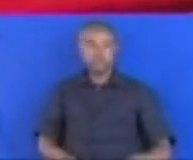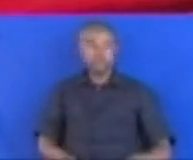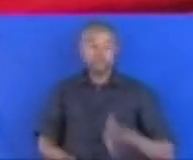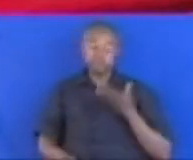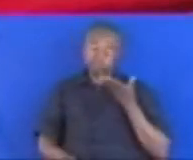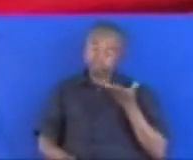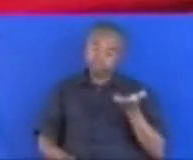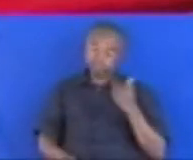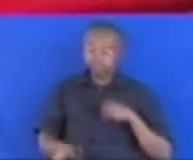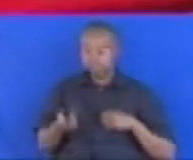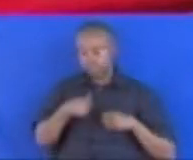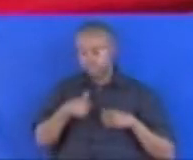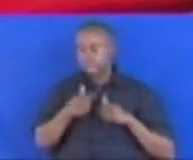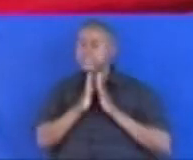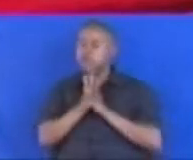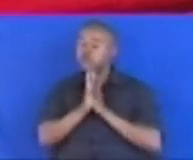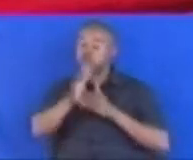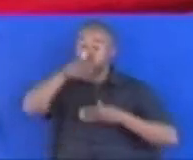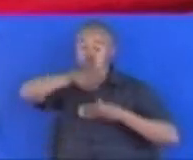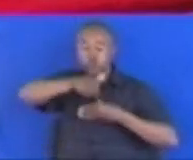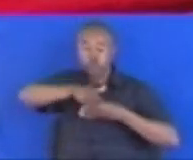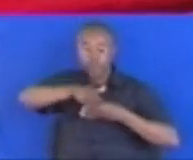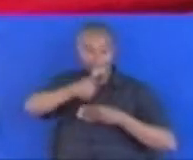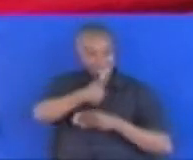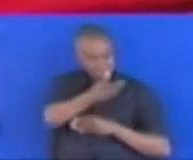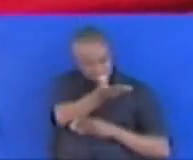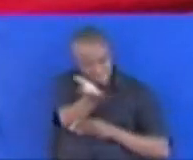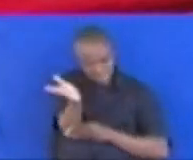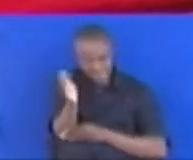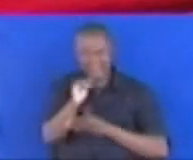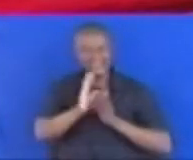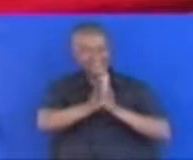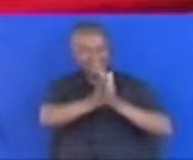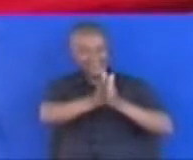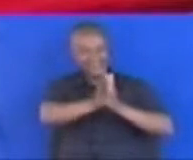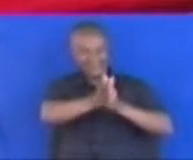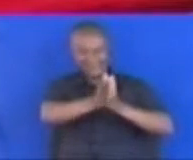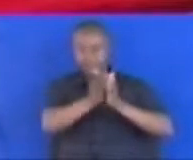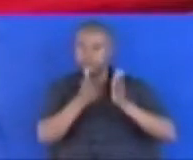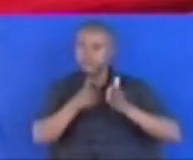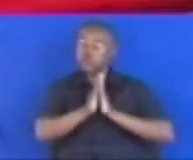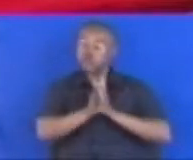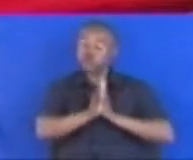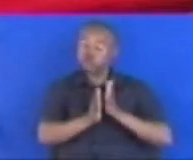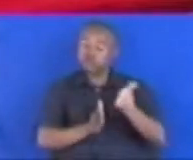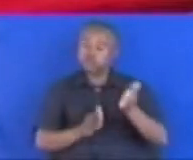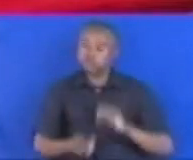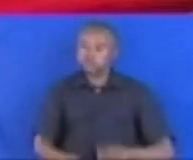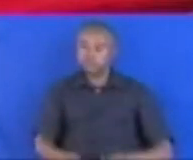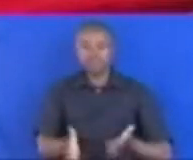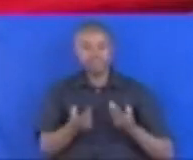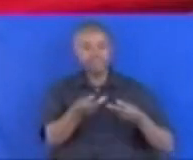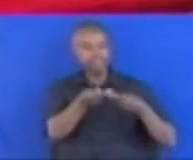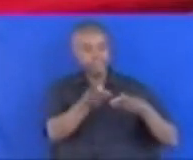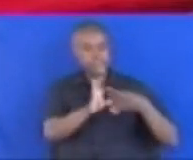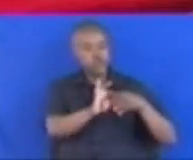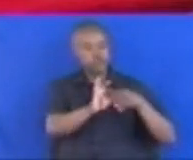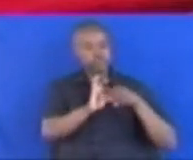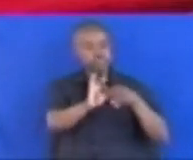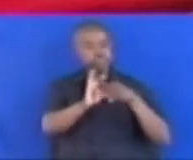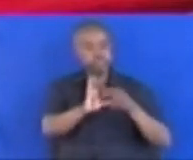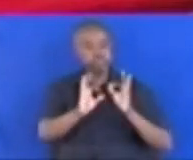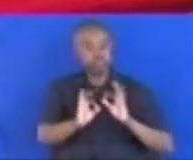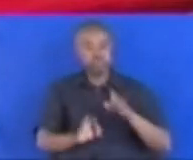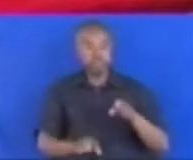Mheshimiwa naibu spika, na washukuru sana wajumbe wa kamati hii ya kudumu ya maendeleo ya jamii kwa ushirikiano mzuri